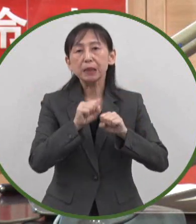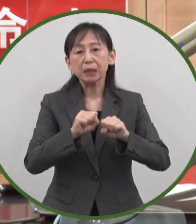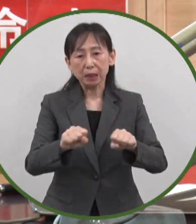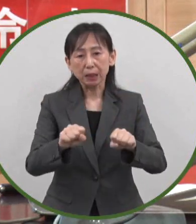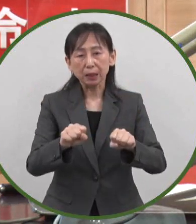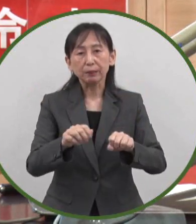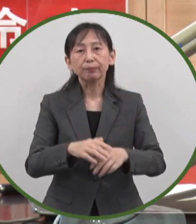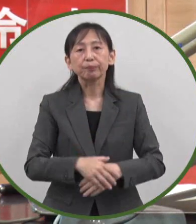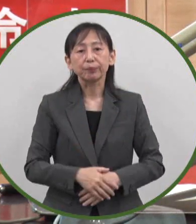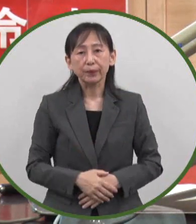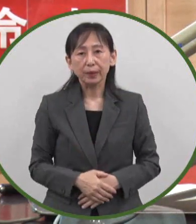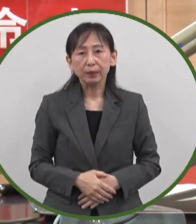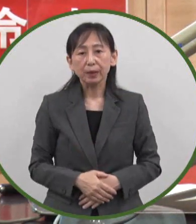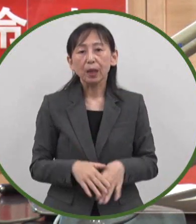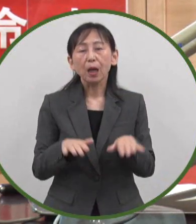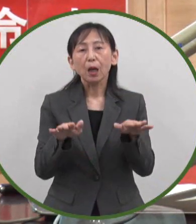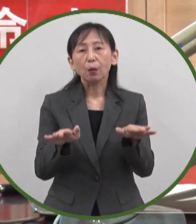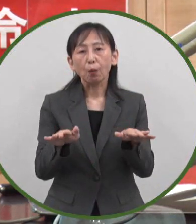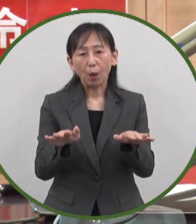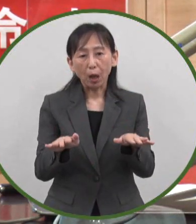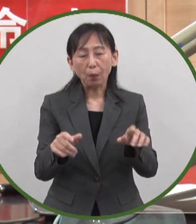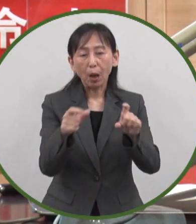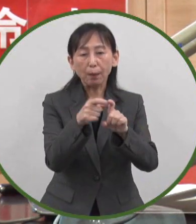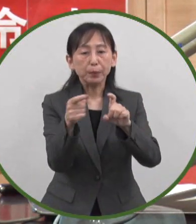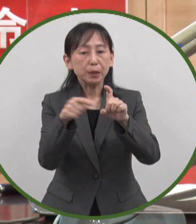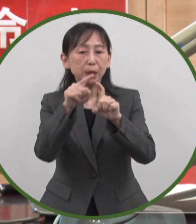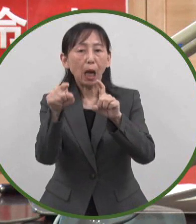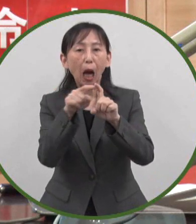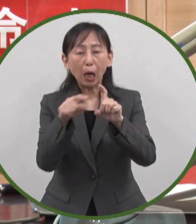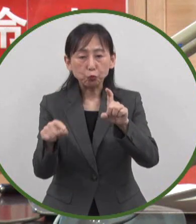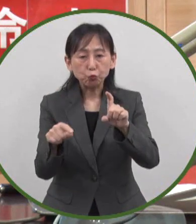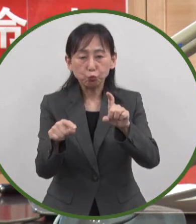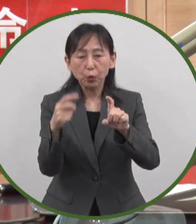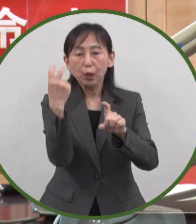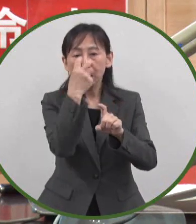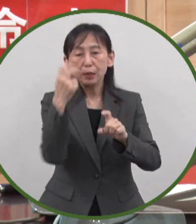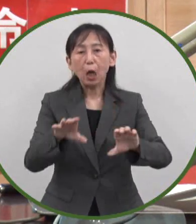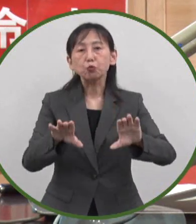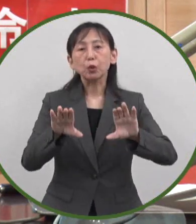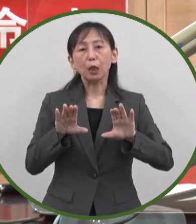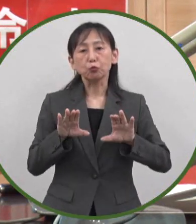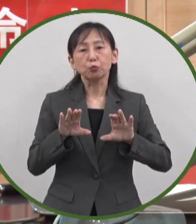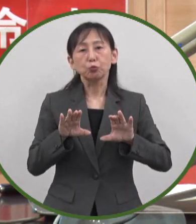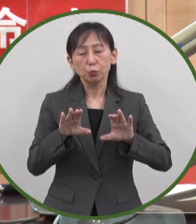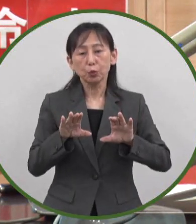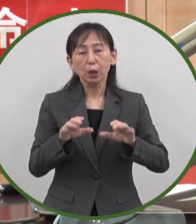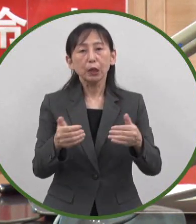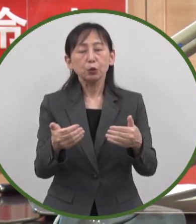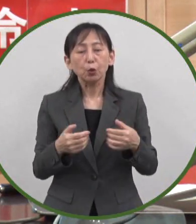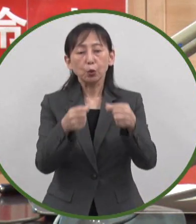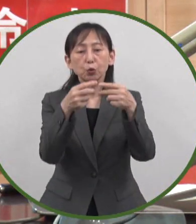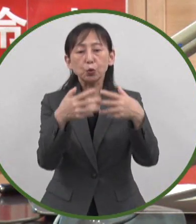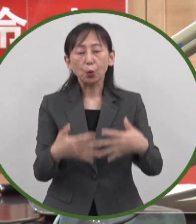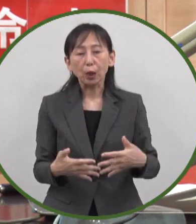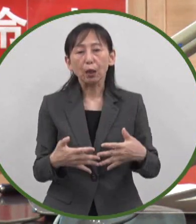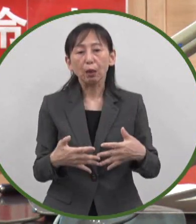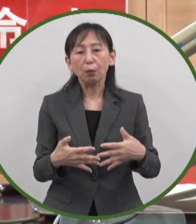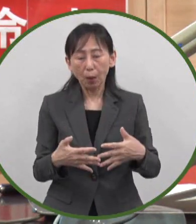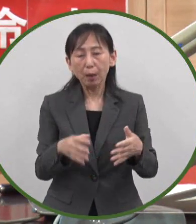あ、今回はですね、引き続き PCR 受験を要件とする必要はない